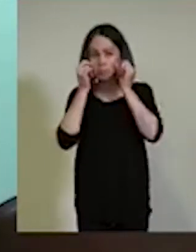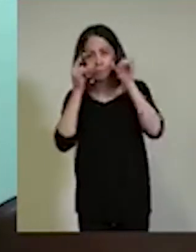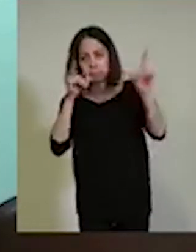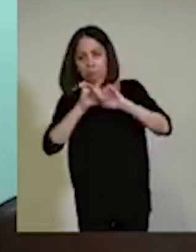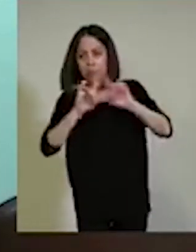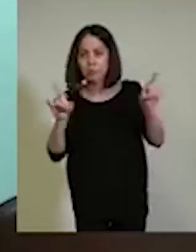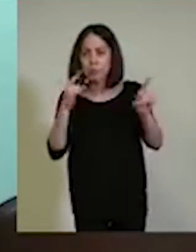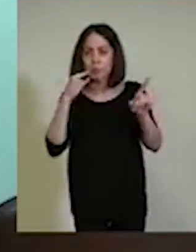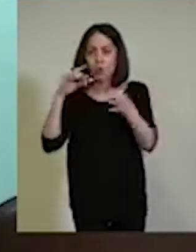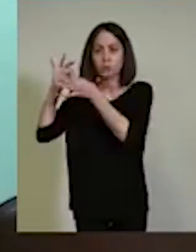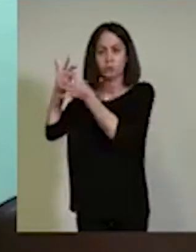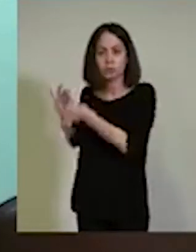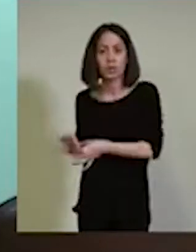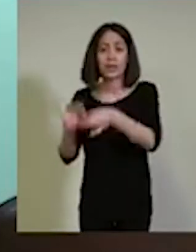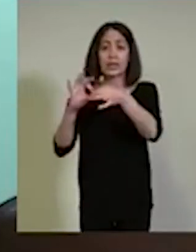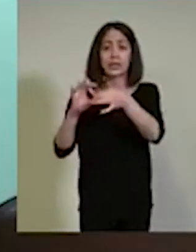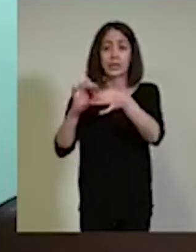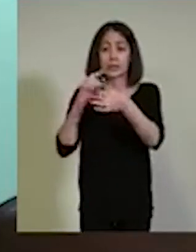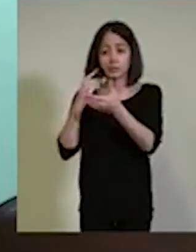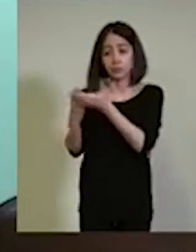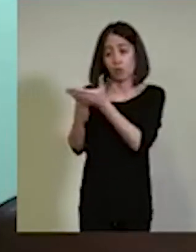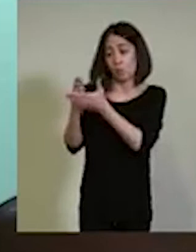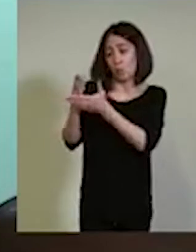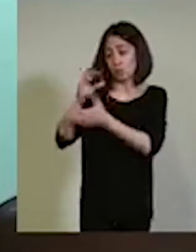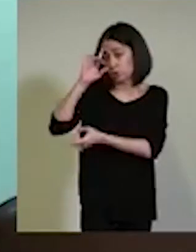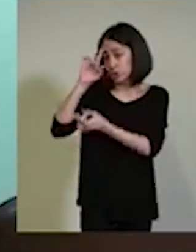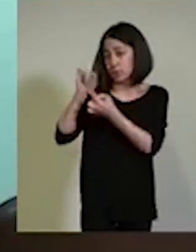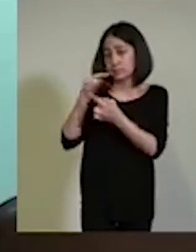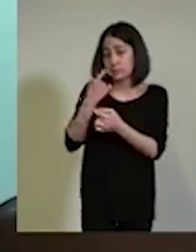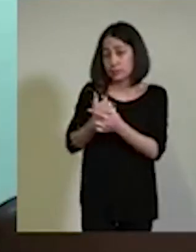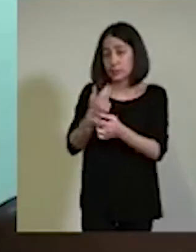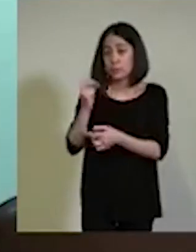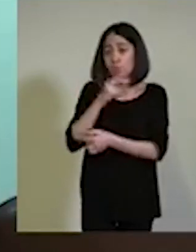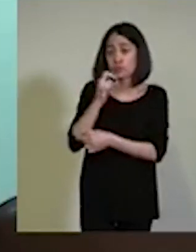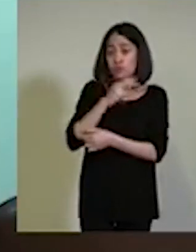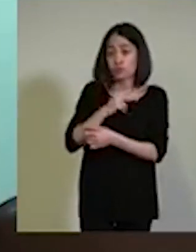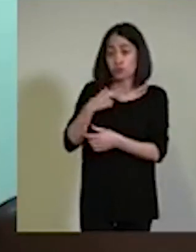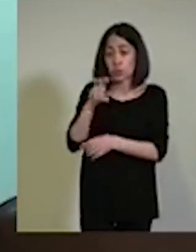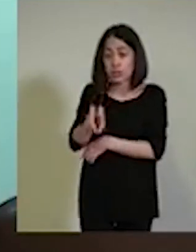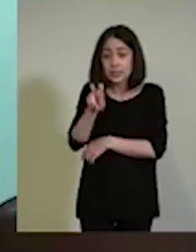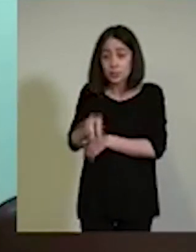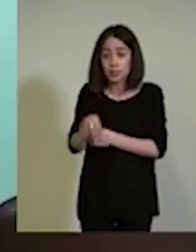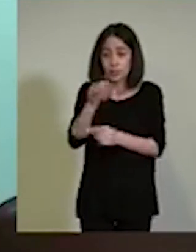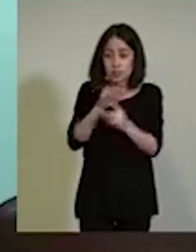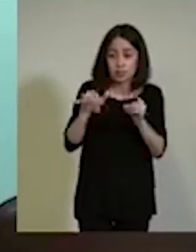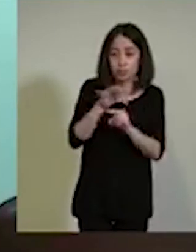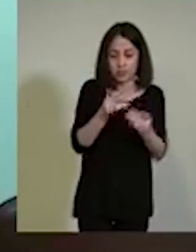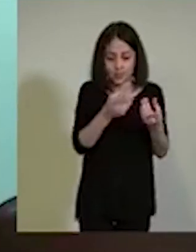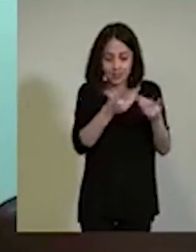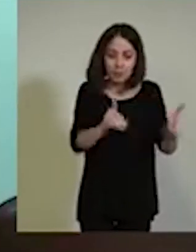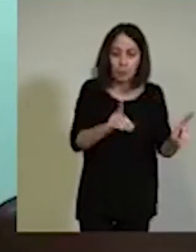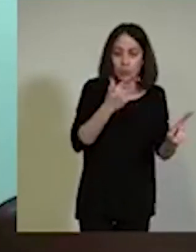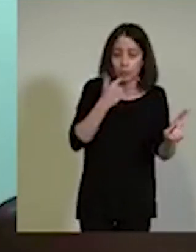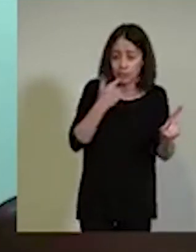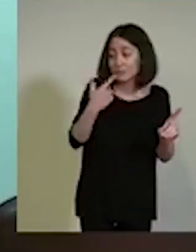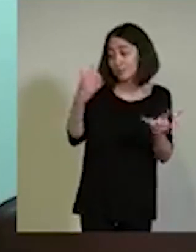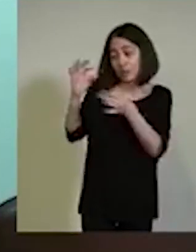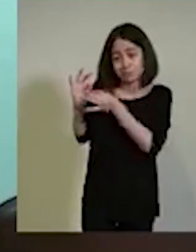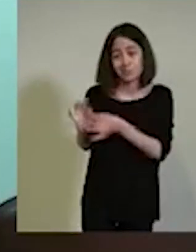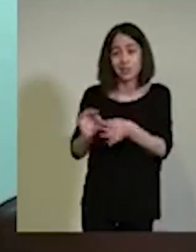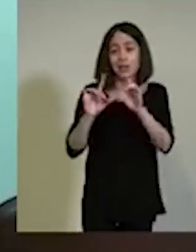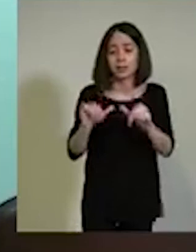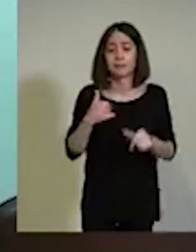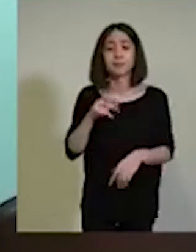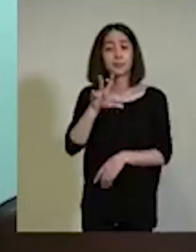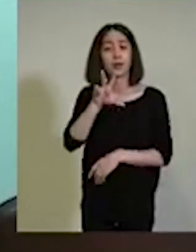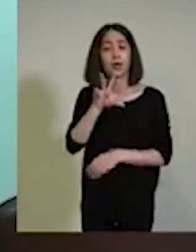présenté aux Bordelaises et aux Bordelais en réponse aux urgences écologiques, sociales et démocratiques. Le 30 mars